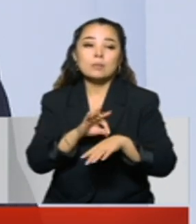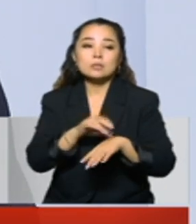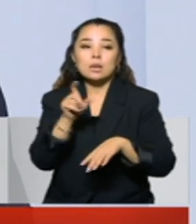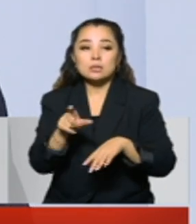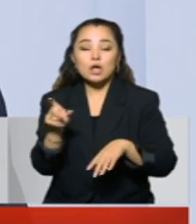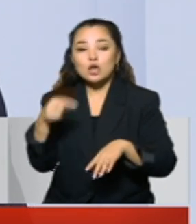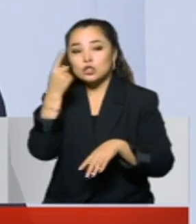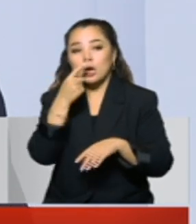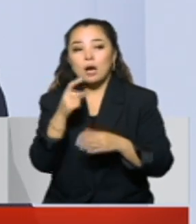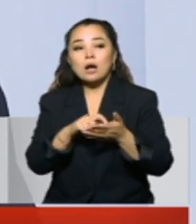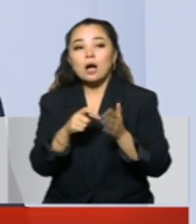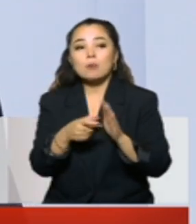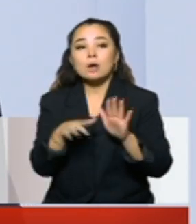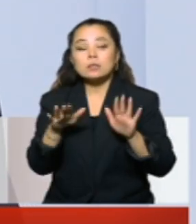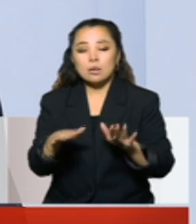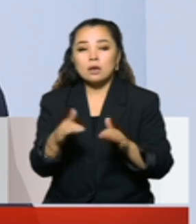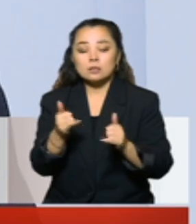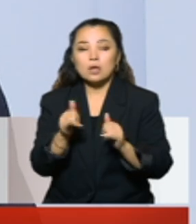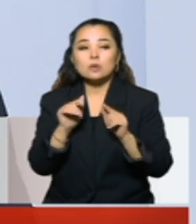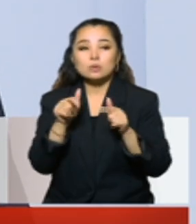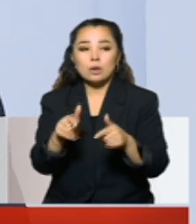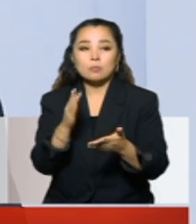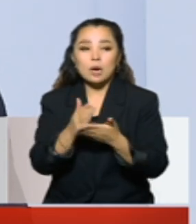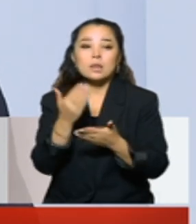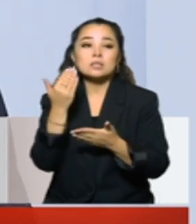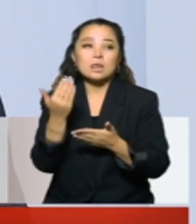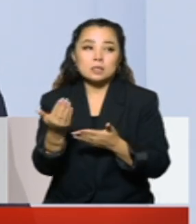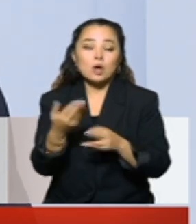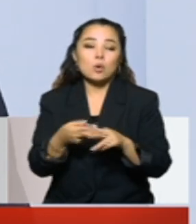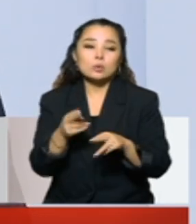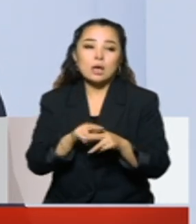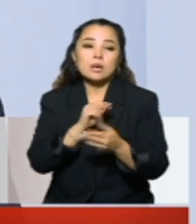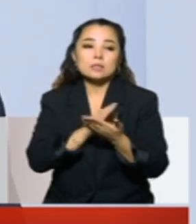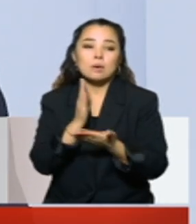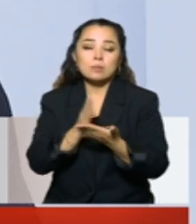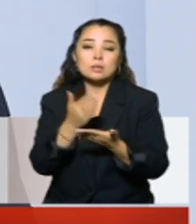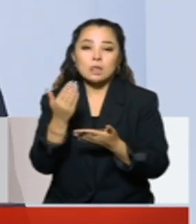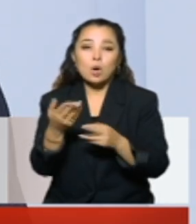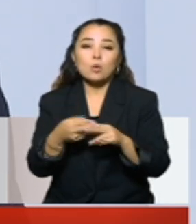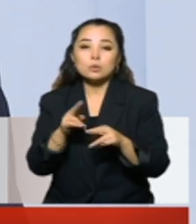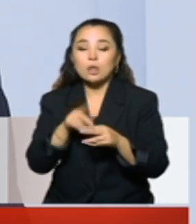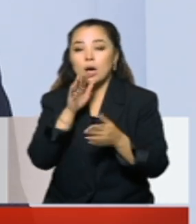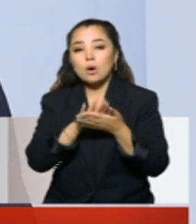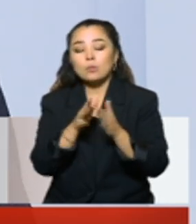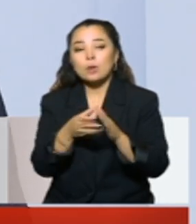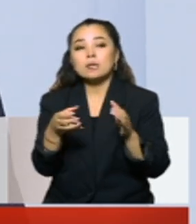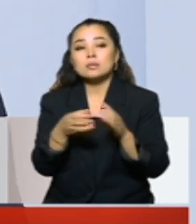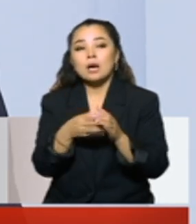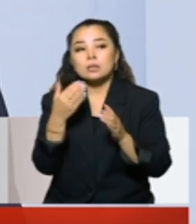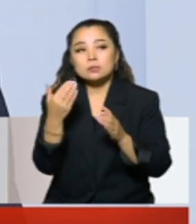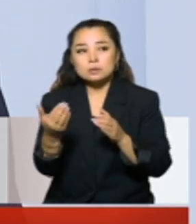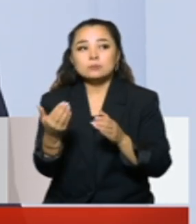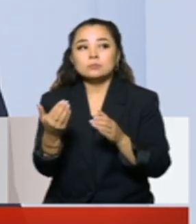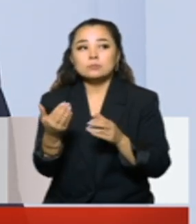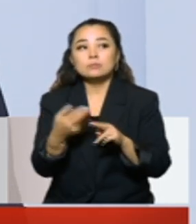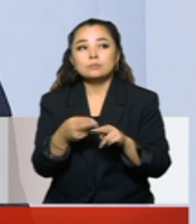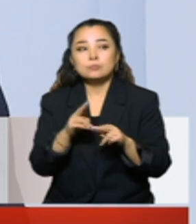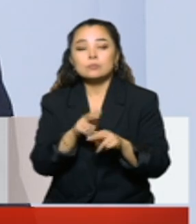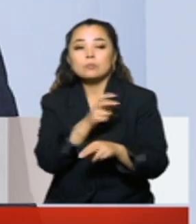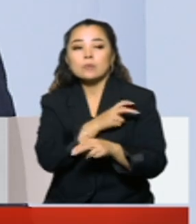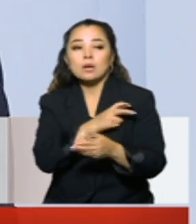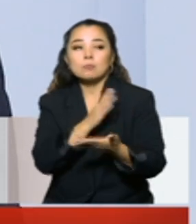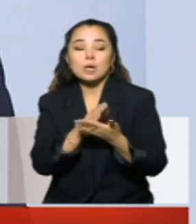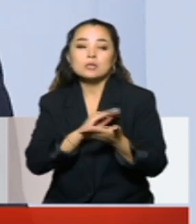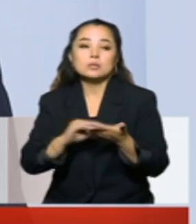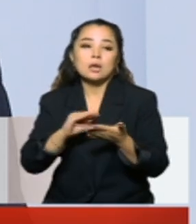жеке кабинетіне келіп отыратын болады. Сіз мына жерде мындай қызмет алдыңыз, мына уақытта мынандай врачта деп